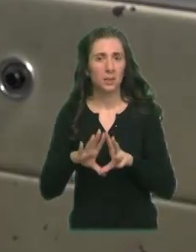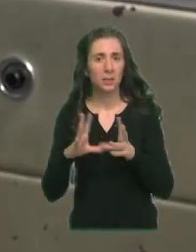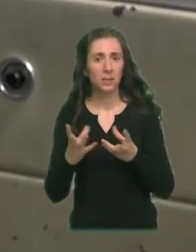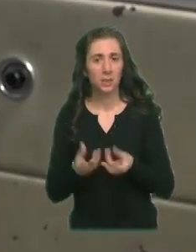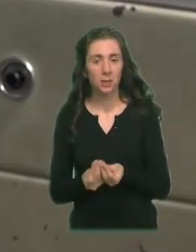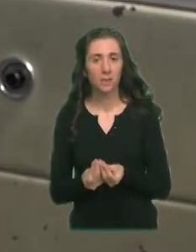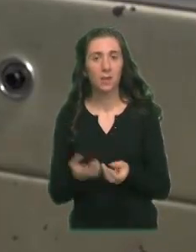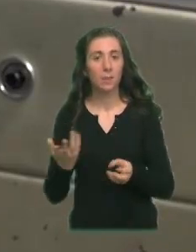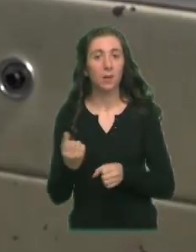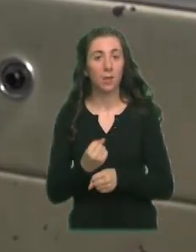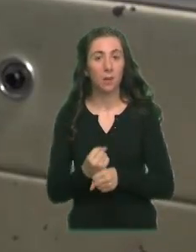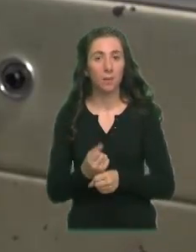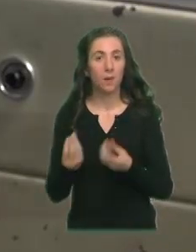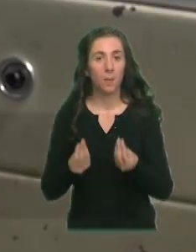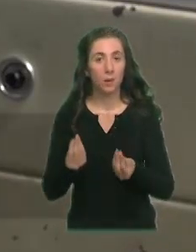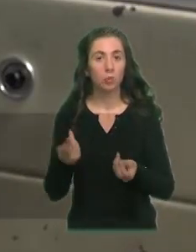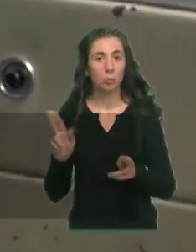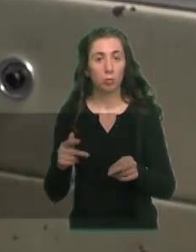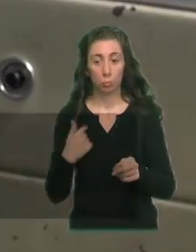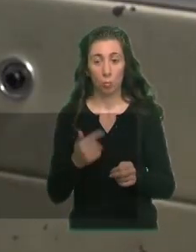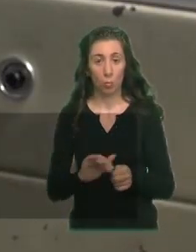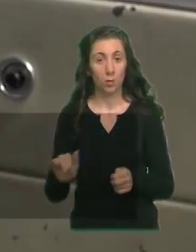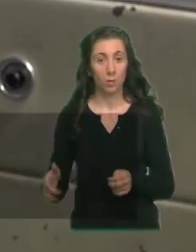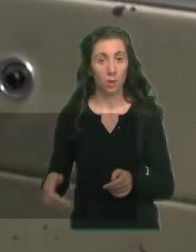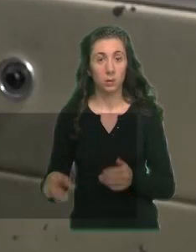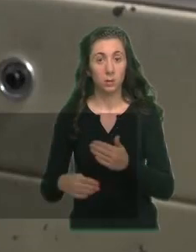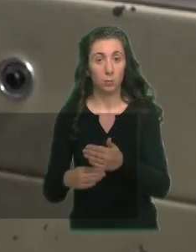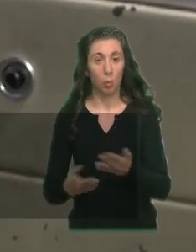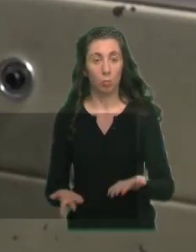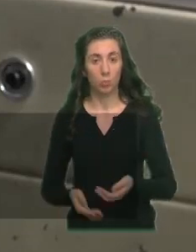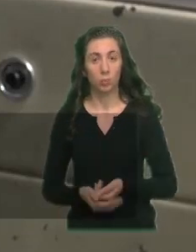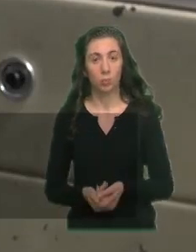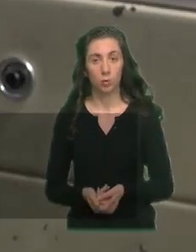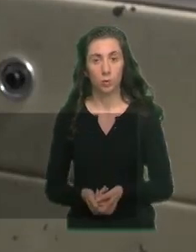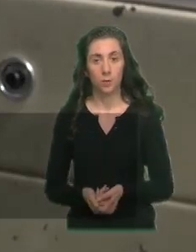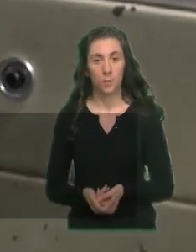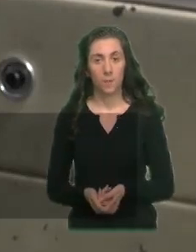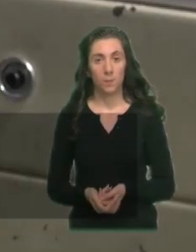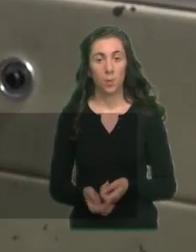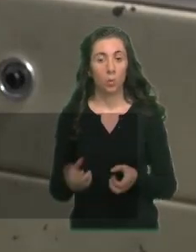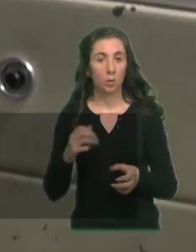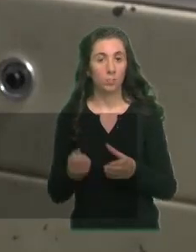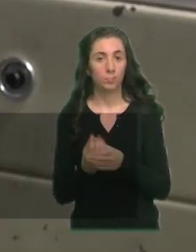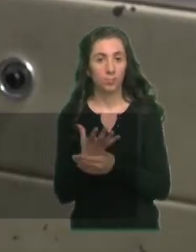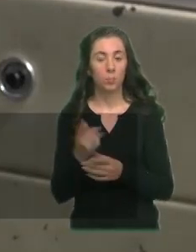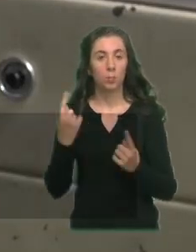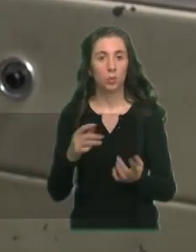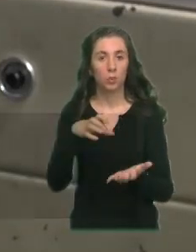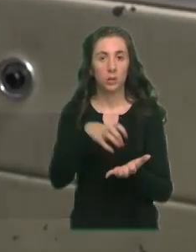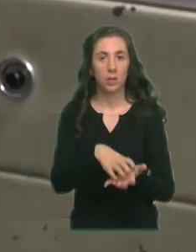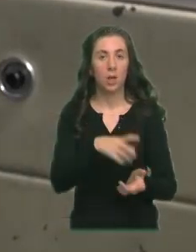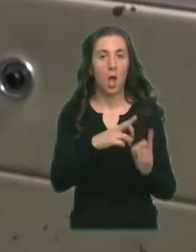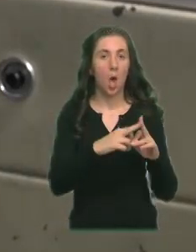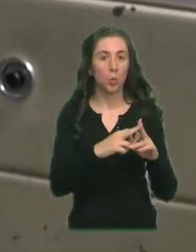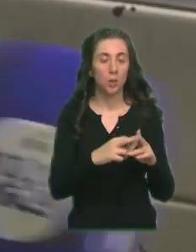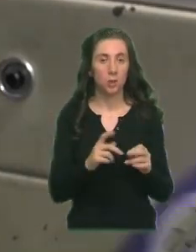bi napravili nešto da možemo toj svojoj djeci pomoći, ne. Tako da je onda osnovan postoji centar za